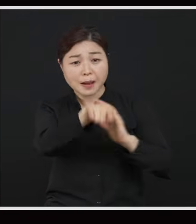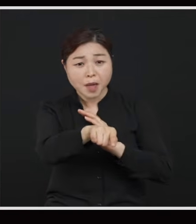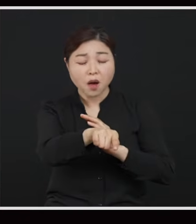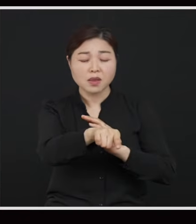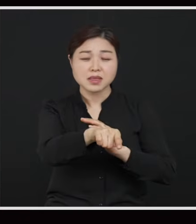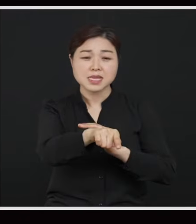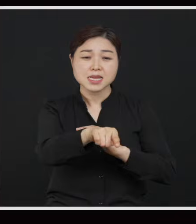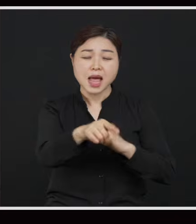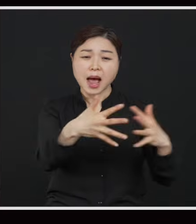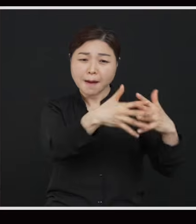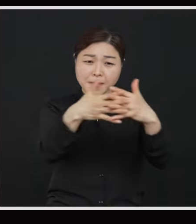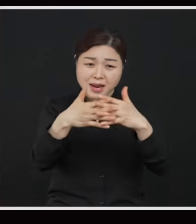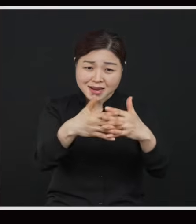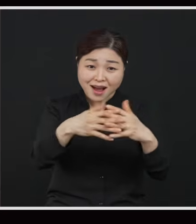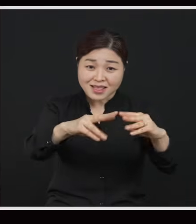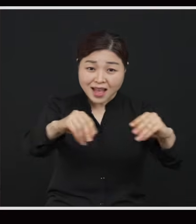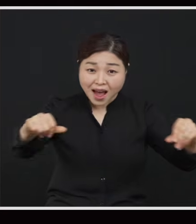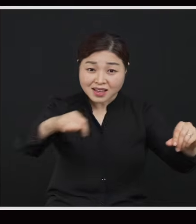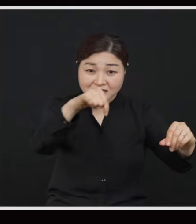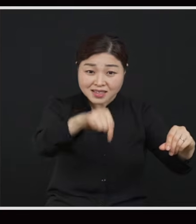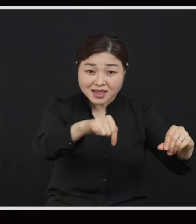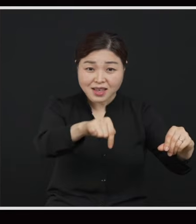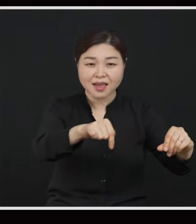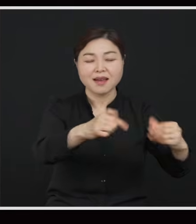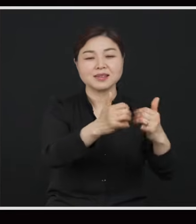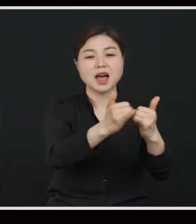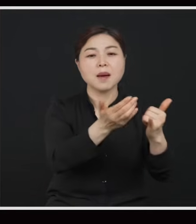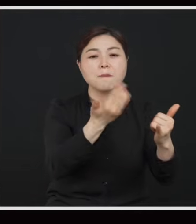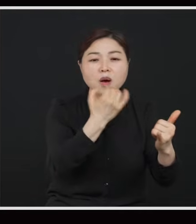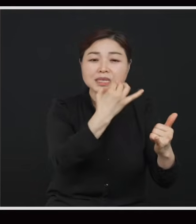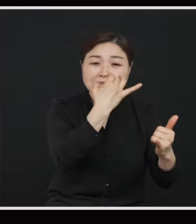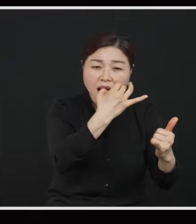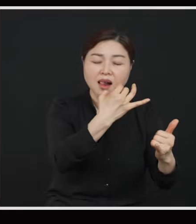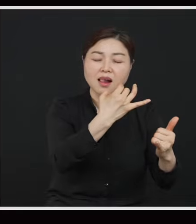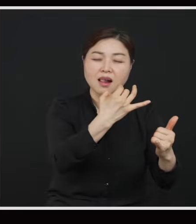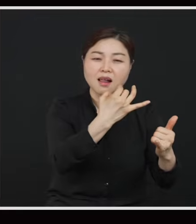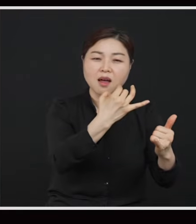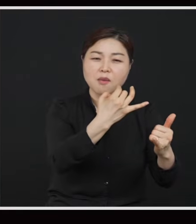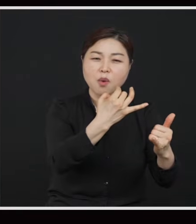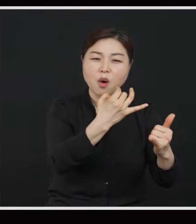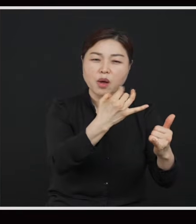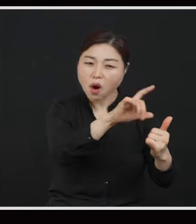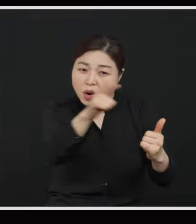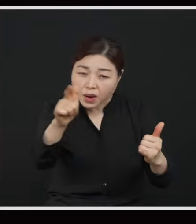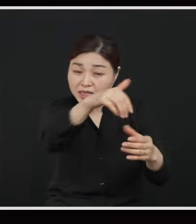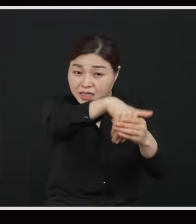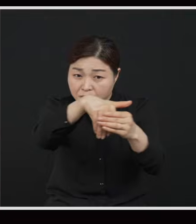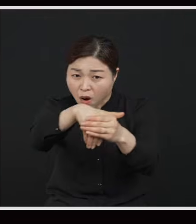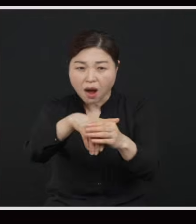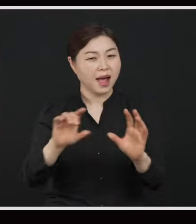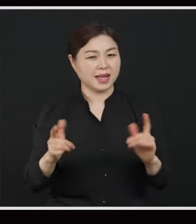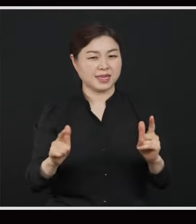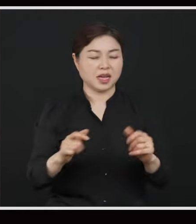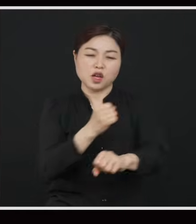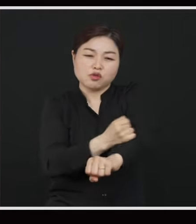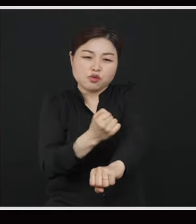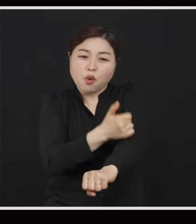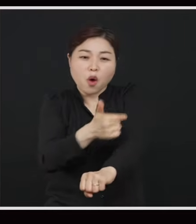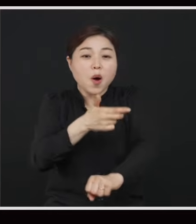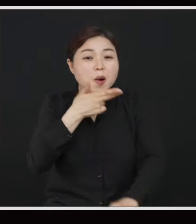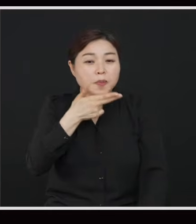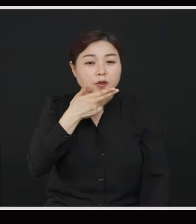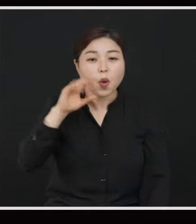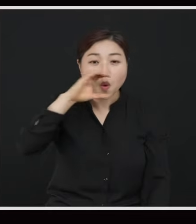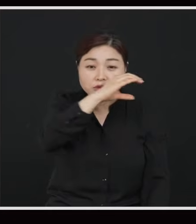넓은 중서부 땅에 이게 사람 먹는 곡물을 심는 게 아닙니다. 일단 그 노동이 들